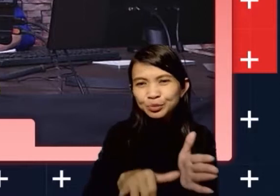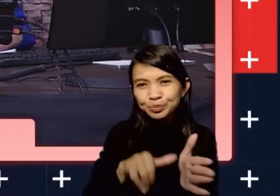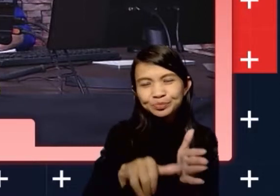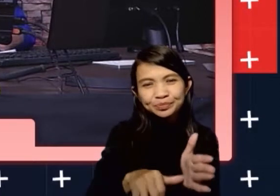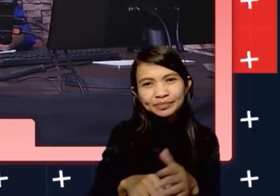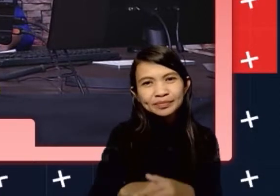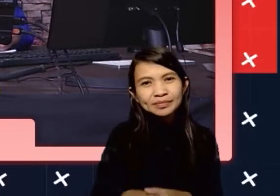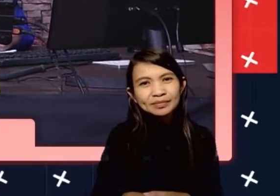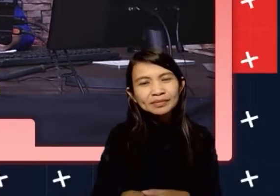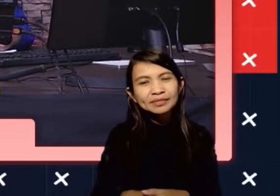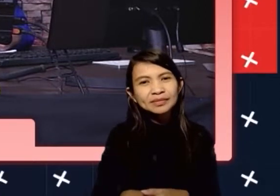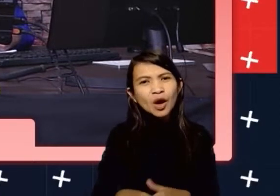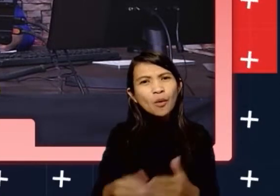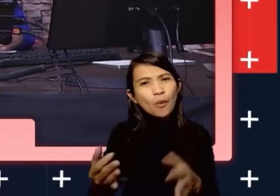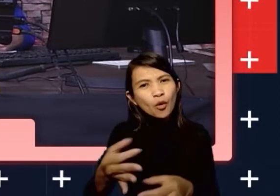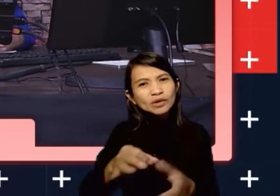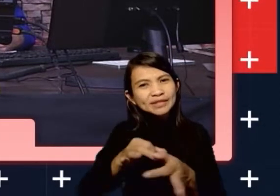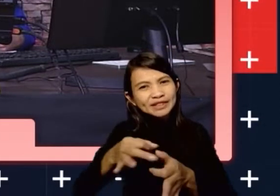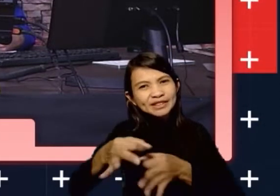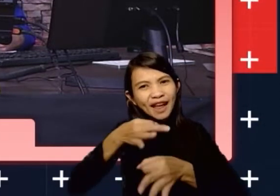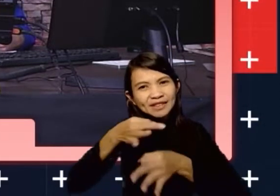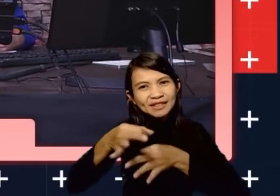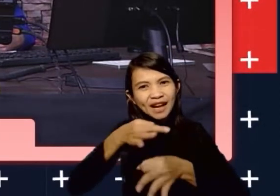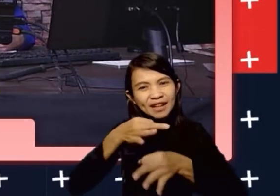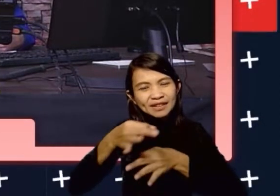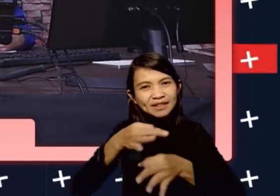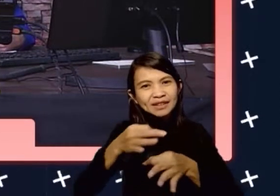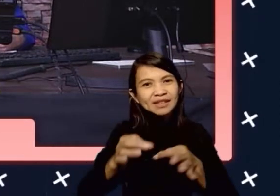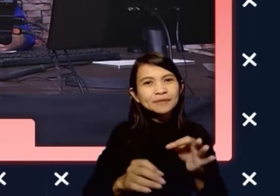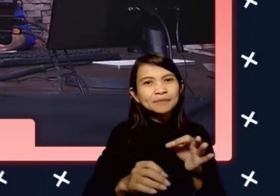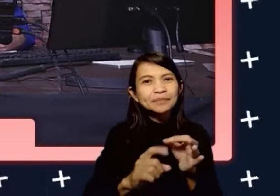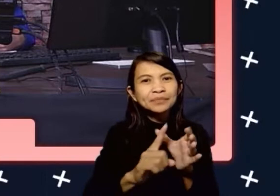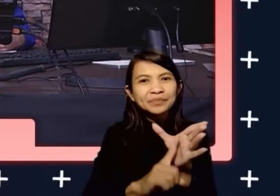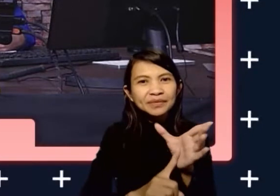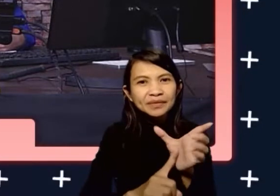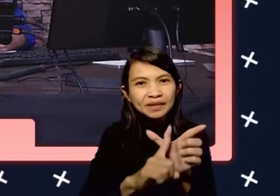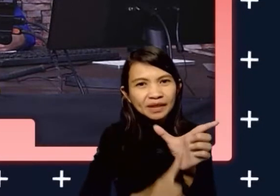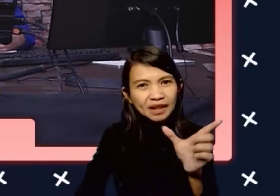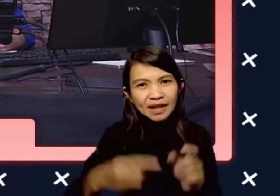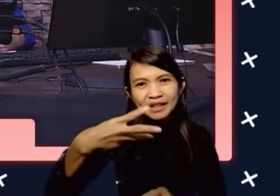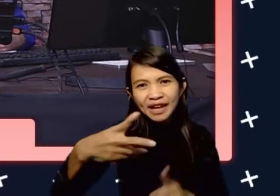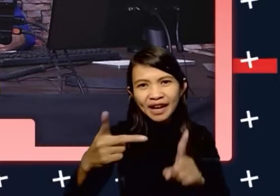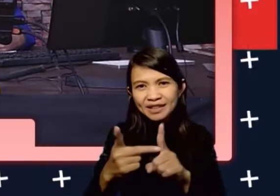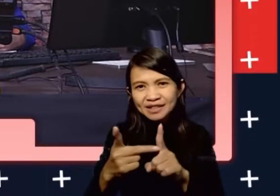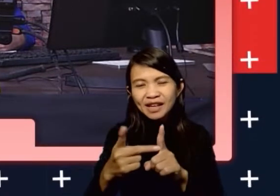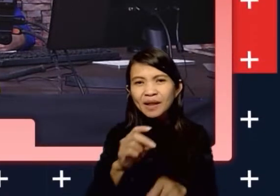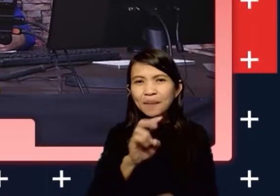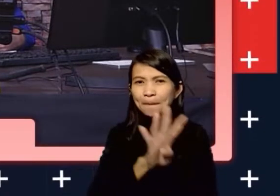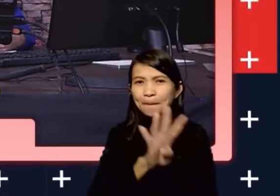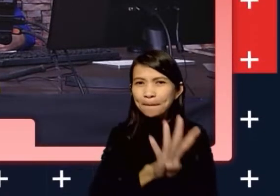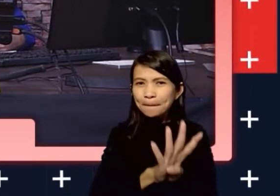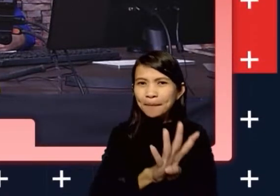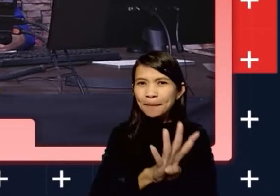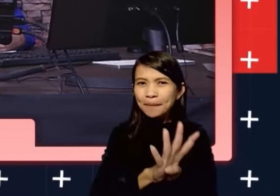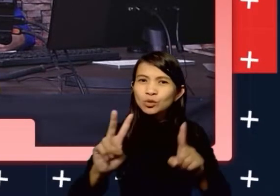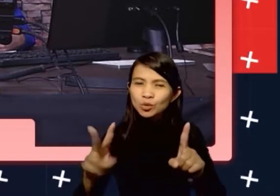ayat 12. Saya bacakan pendeta ayatnya, Yeskiel 4 ayat 12. Makanlah roti itu seperti roti jelai yang